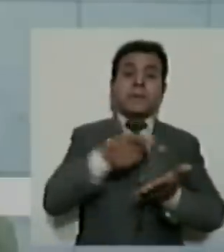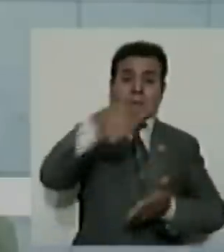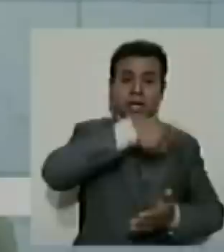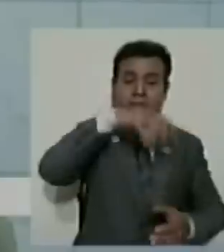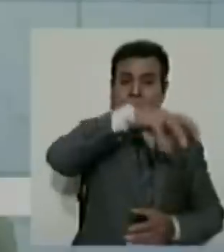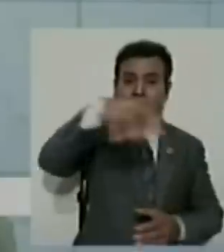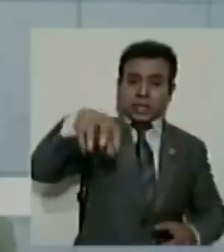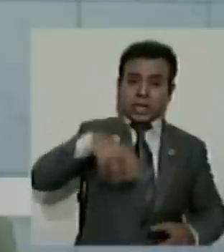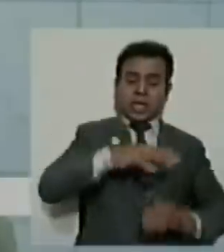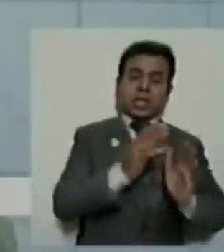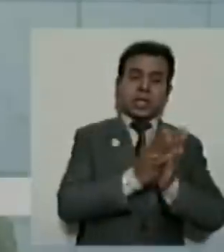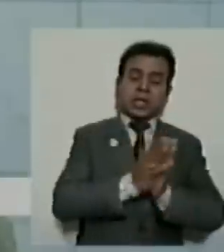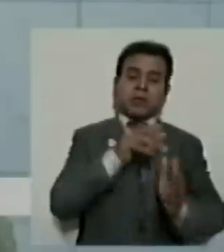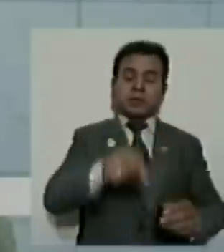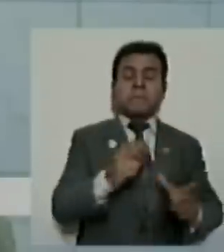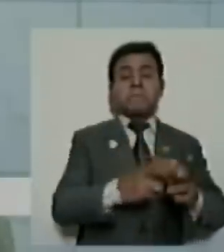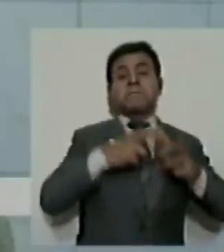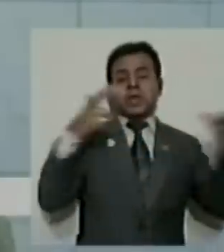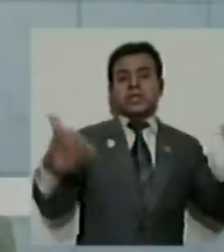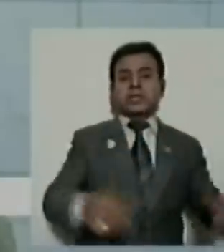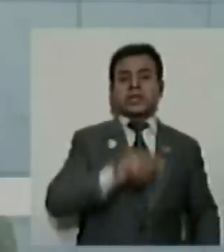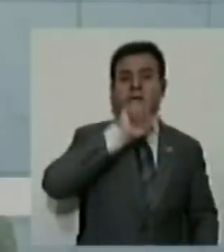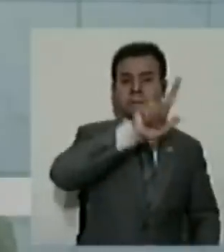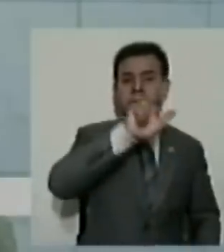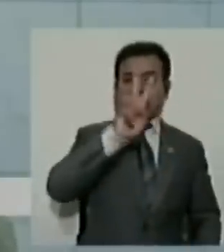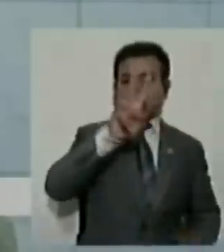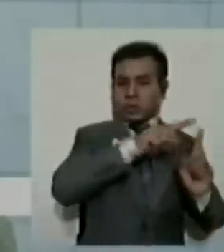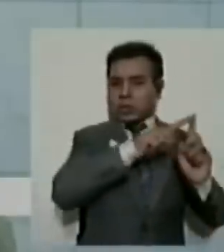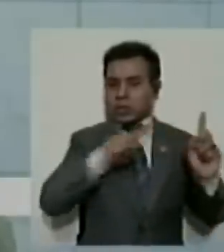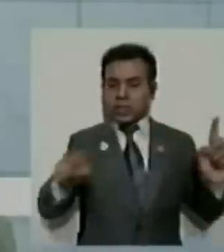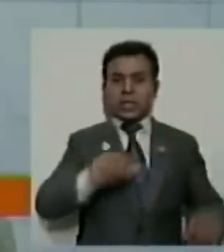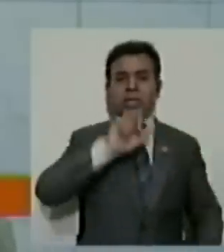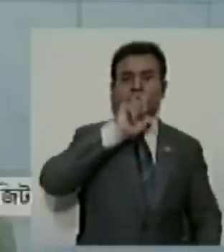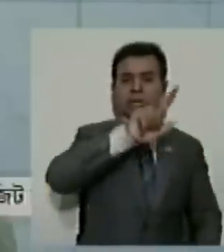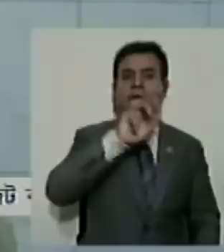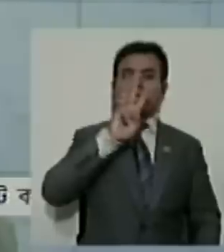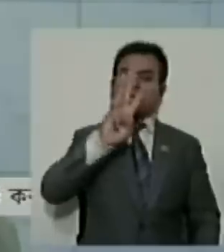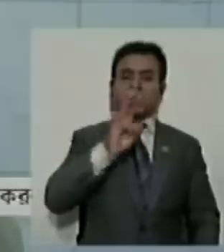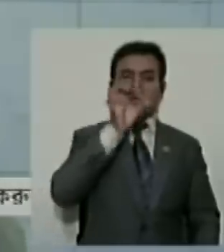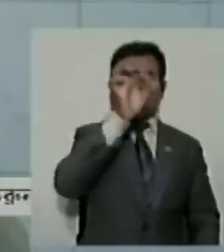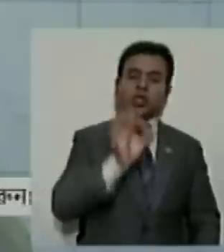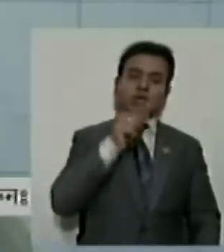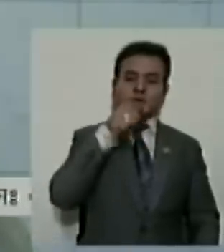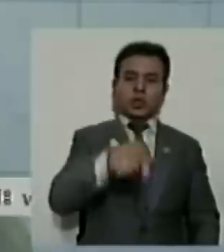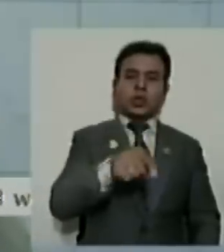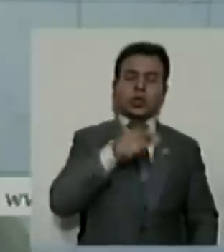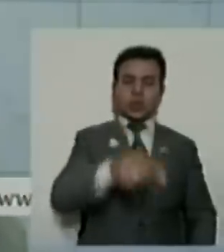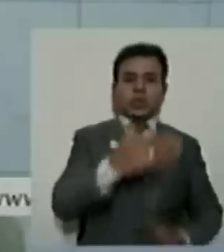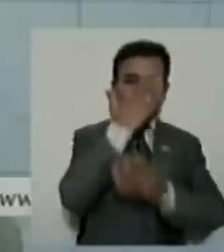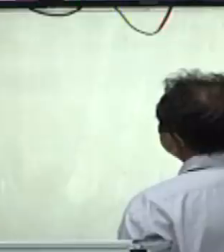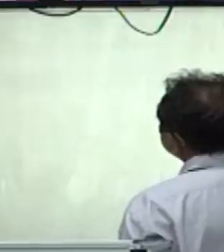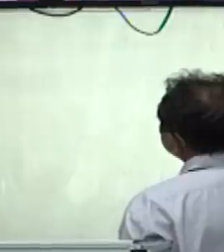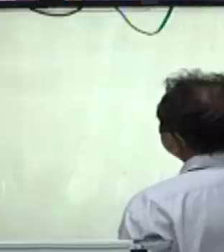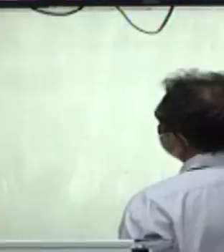এবং এটা অর্ধেক অর্ধেক প্রায় ঢাকা সিটি এবং অন্যান্য জেলা যে জেলাগুলো আমি উল্লেখ করলাম নারায়ণগঞ্জ গাজীপুর কিশোরগঞ্জ এবং